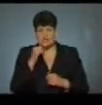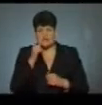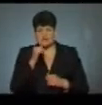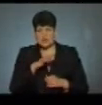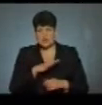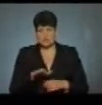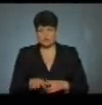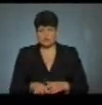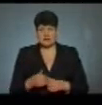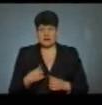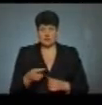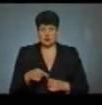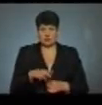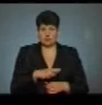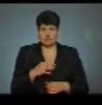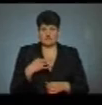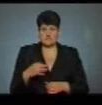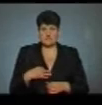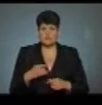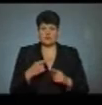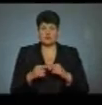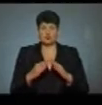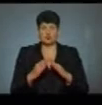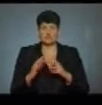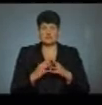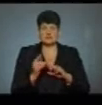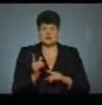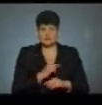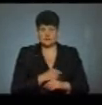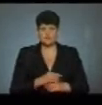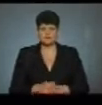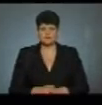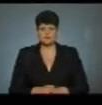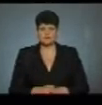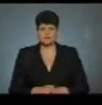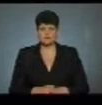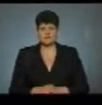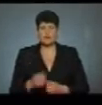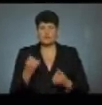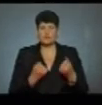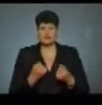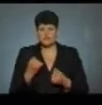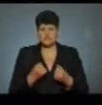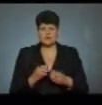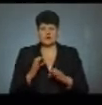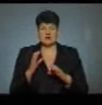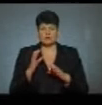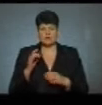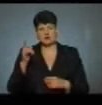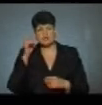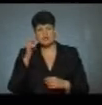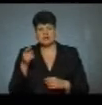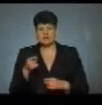вже не буде. Я в Тернополі тут була в сина, тепер їду додому в село. Звичайно, боюся. Водій автобуса «Чортків» Тернопіль Іван